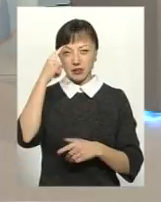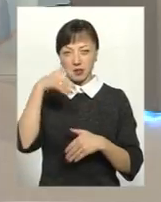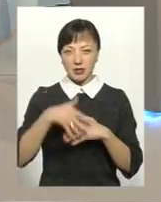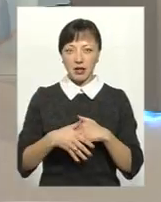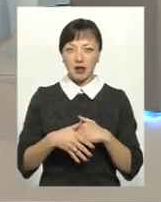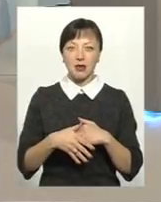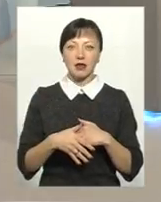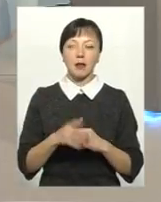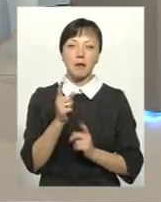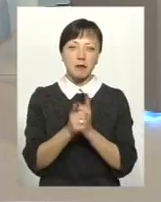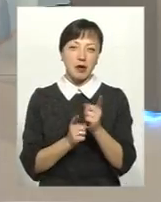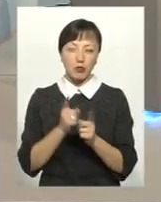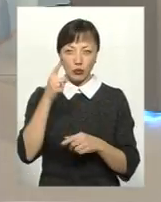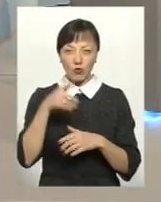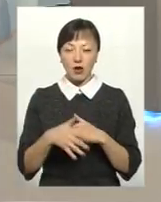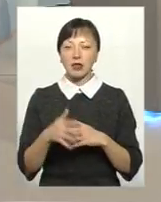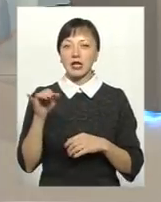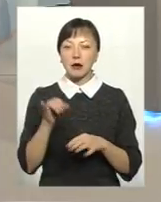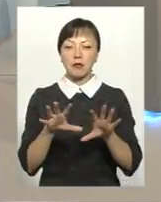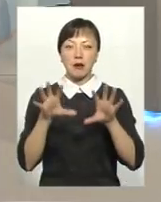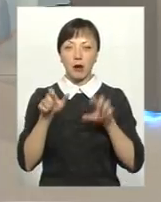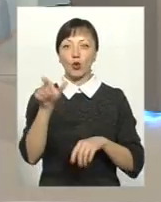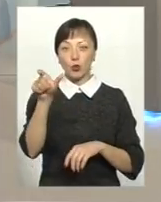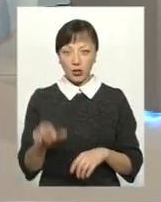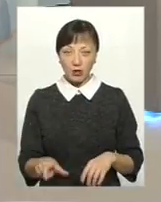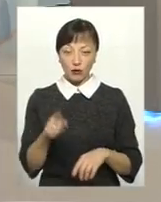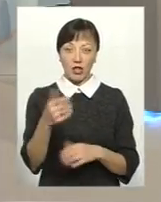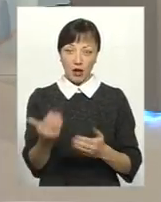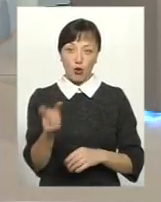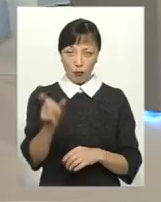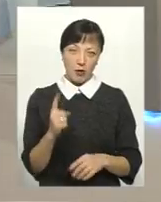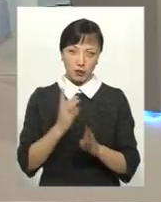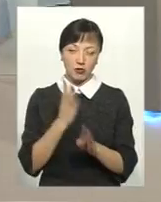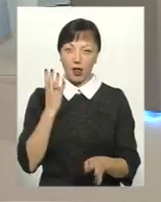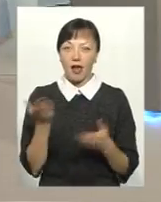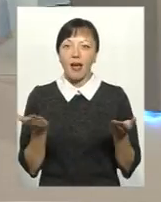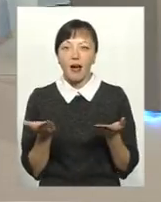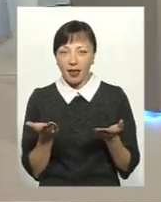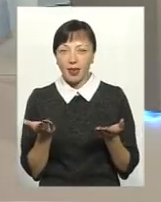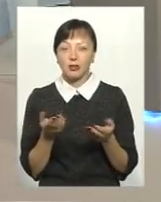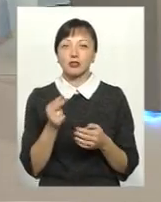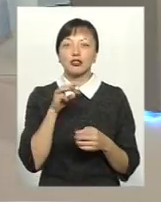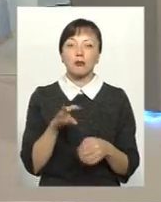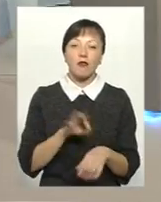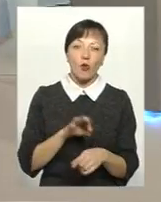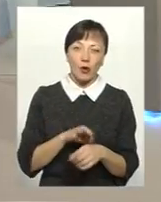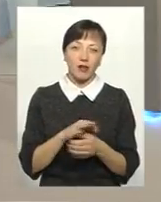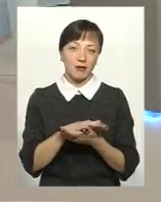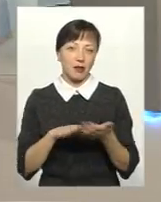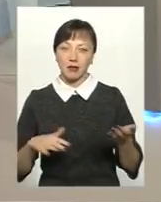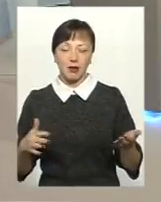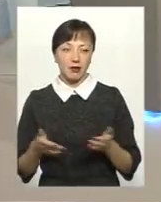да, однозначно. И приймати людину, то, что она людина, перш за все, а який він, чим він хворіє и так